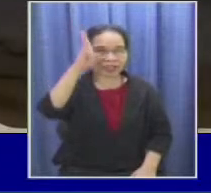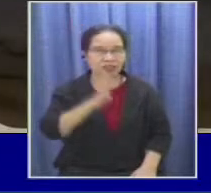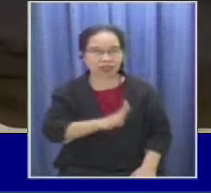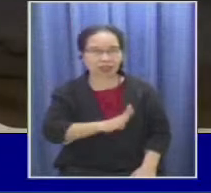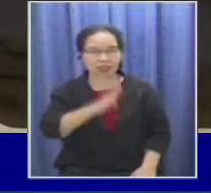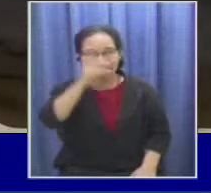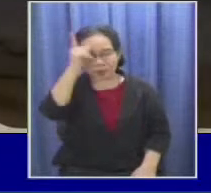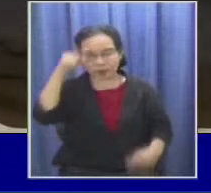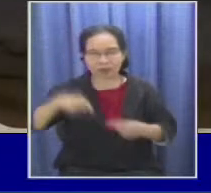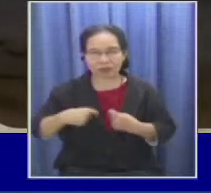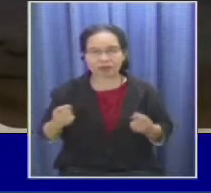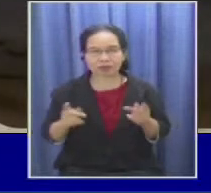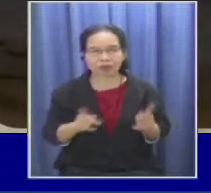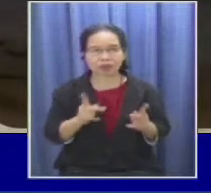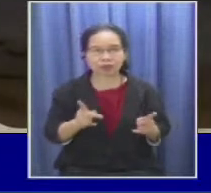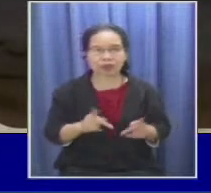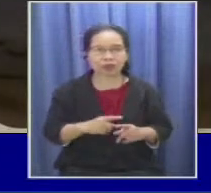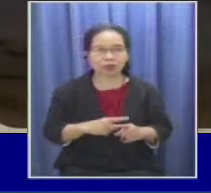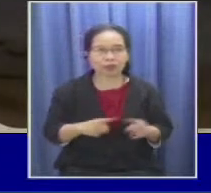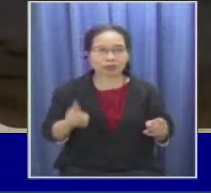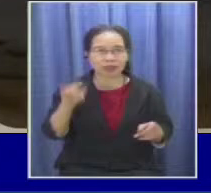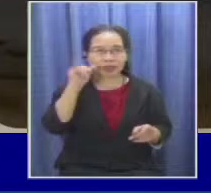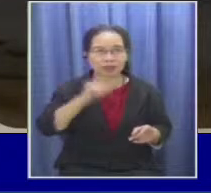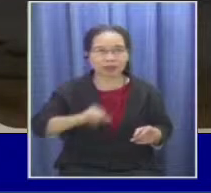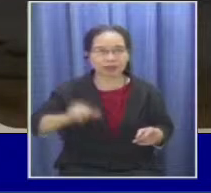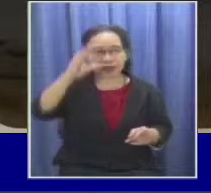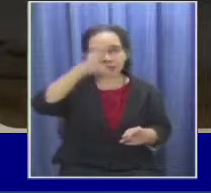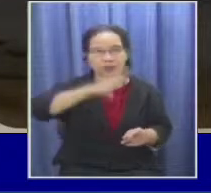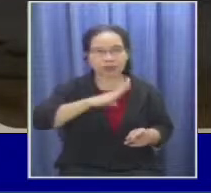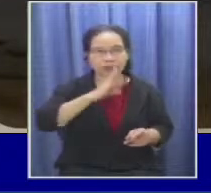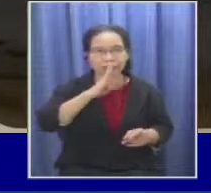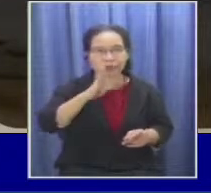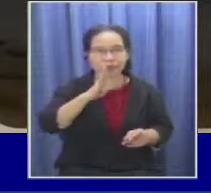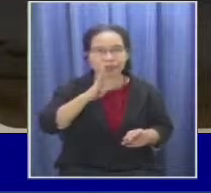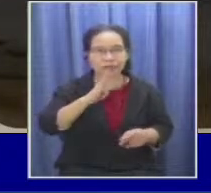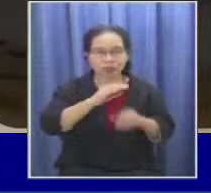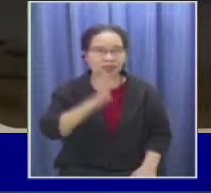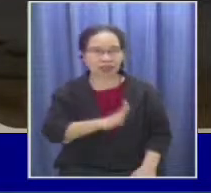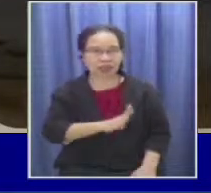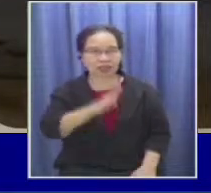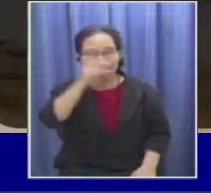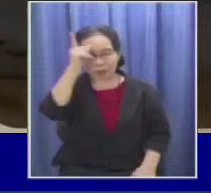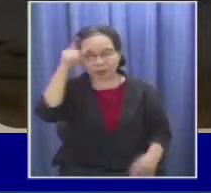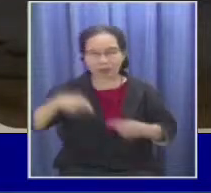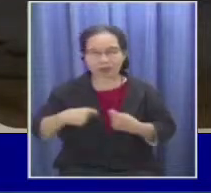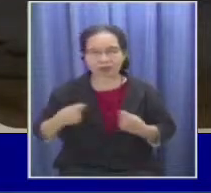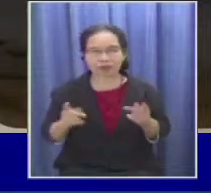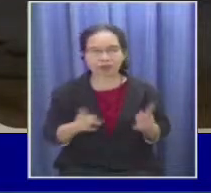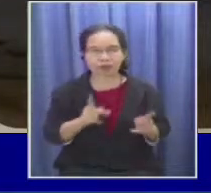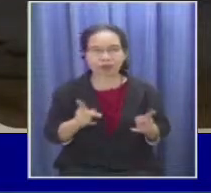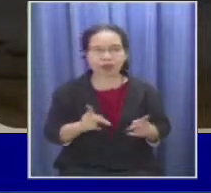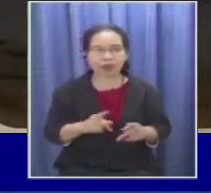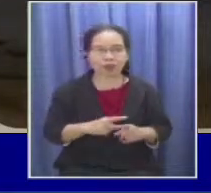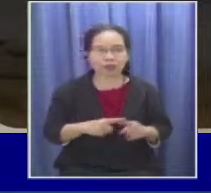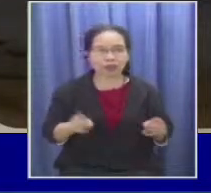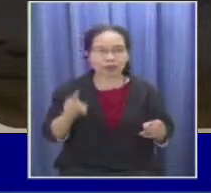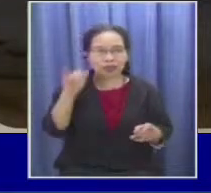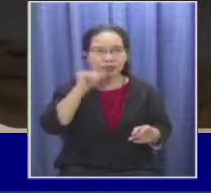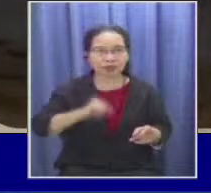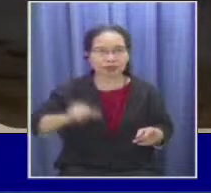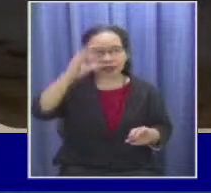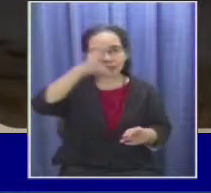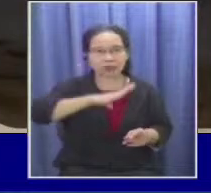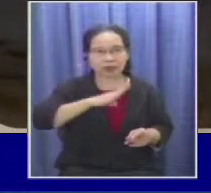abonefo mpaebɔ wontie woma ya moso bi John 9 verse 31 na yenim se wo Nyankopɔn tie ade